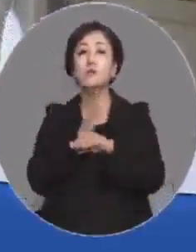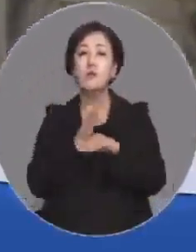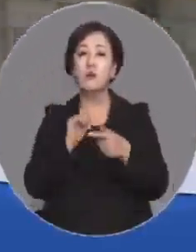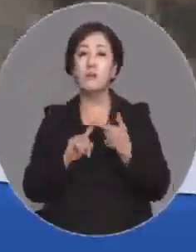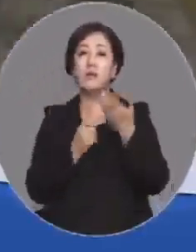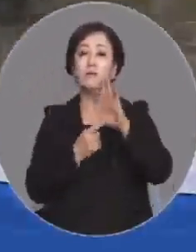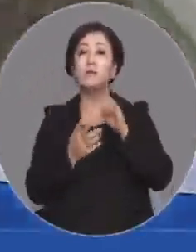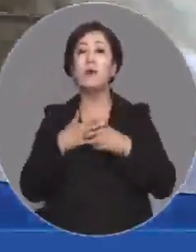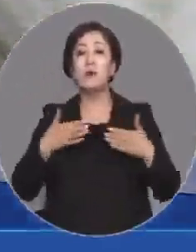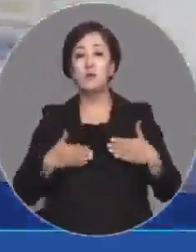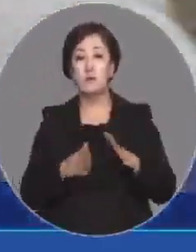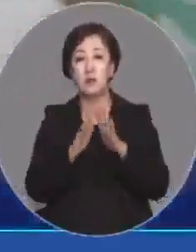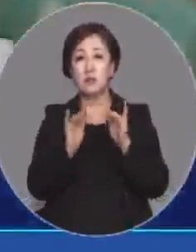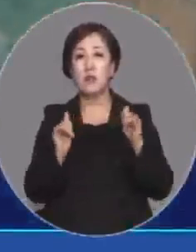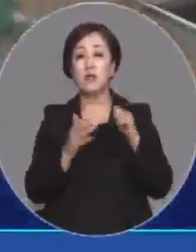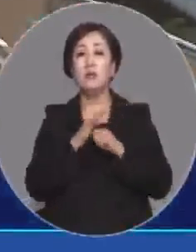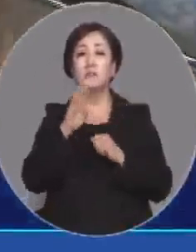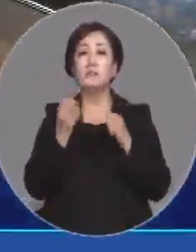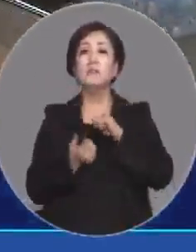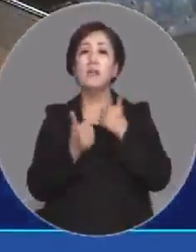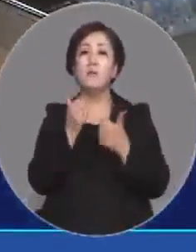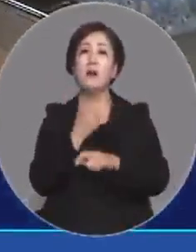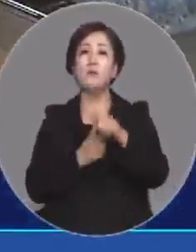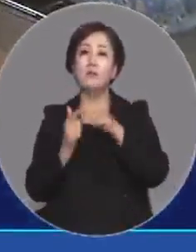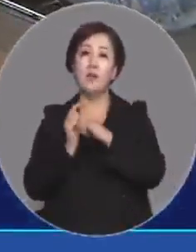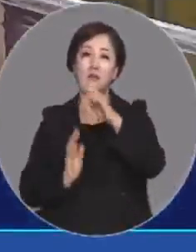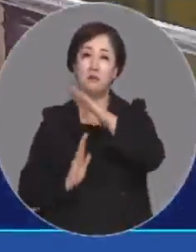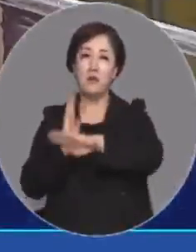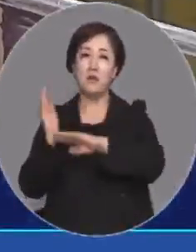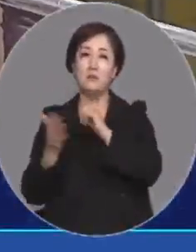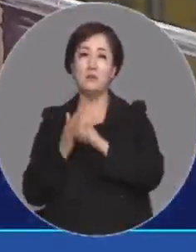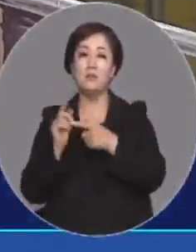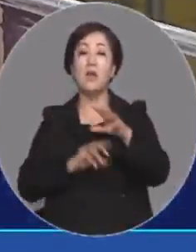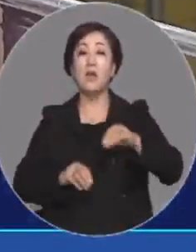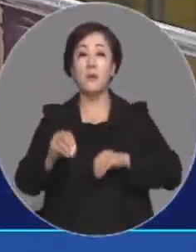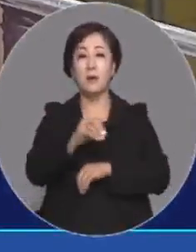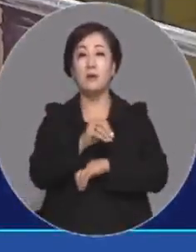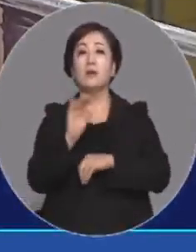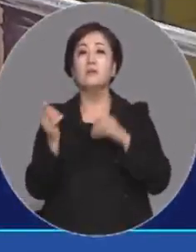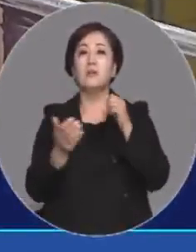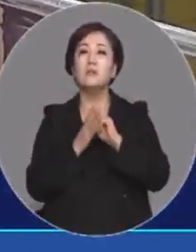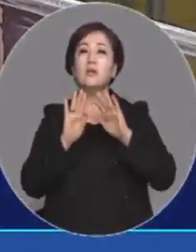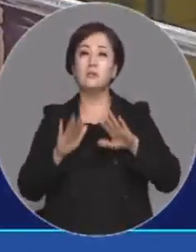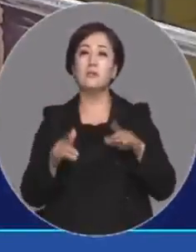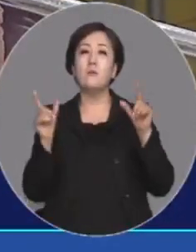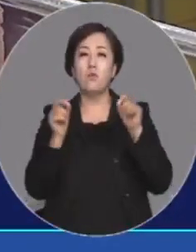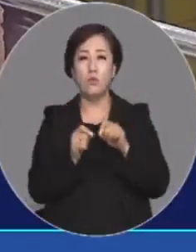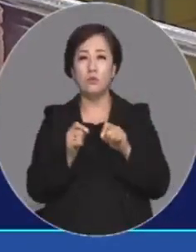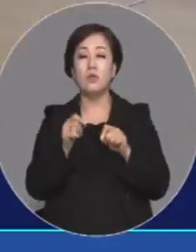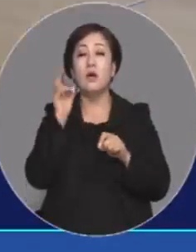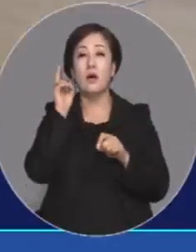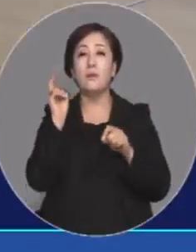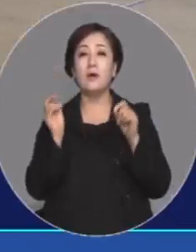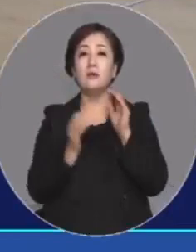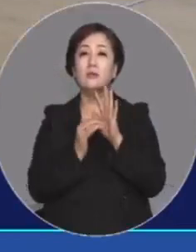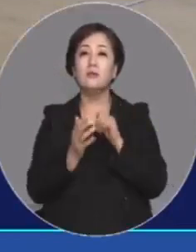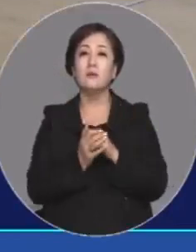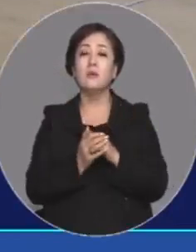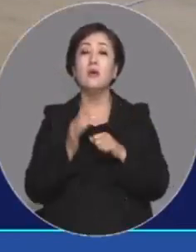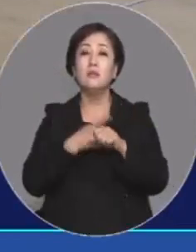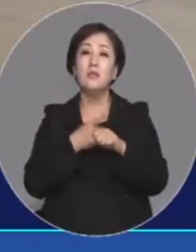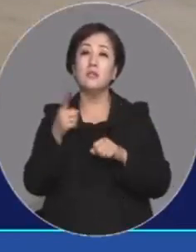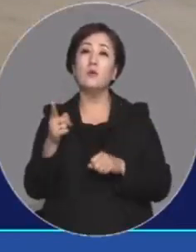있습니다. 출생자가 사망자를 밑도는 이른바 데드크로스가 울산에 곧 닥치기 때문입니다.